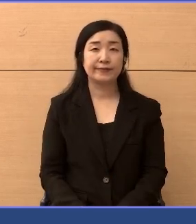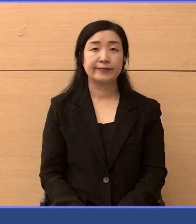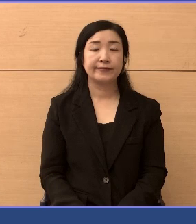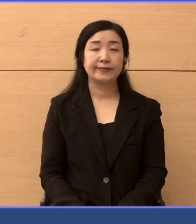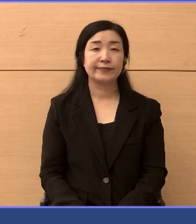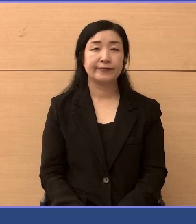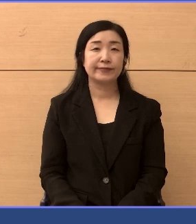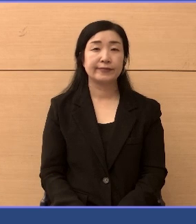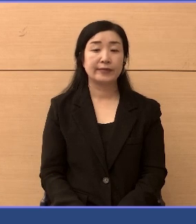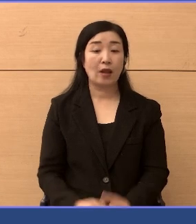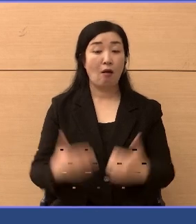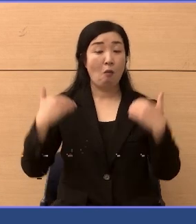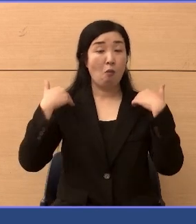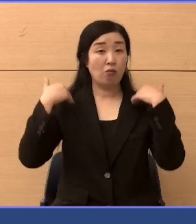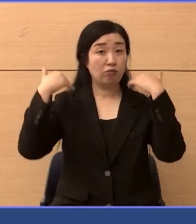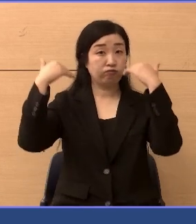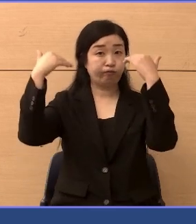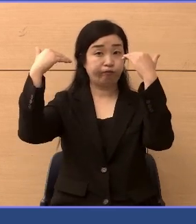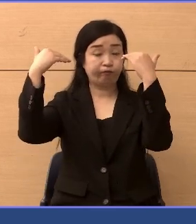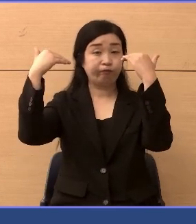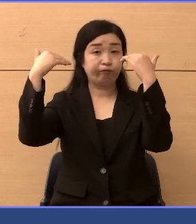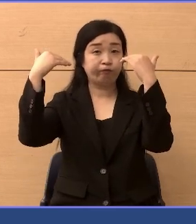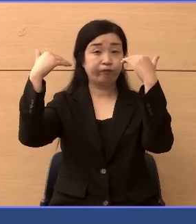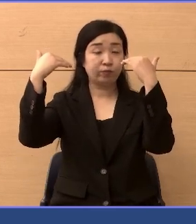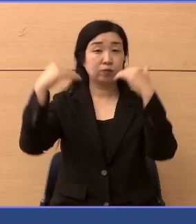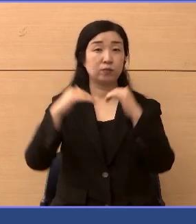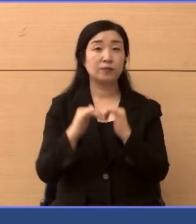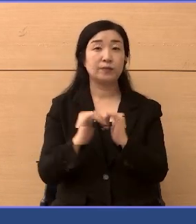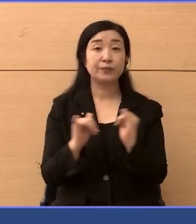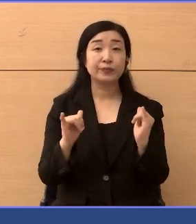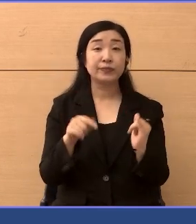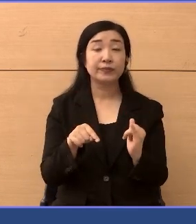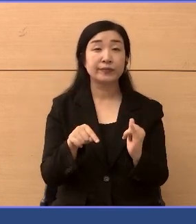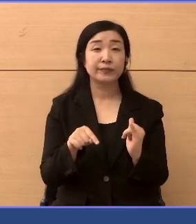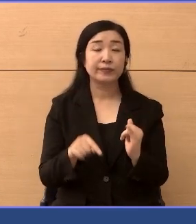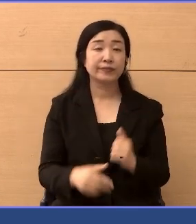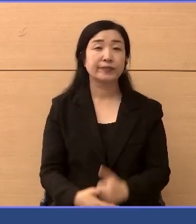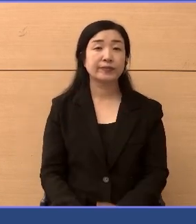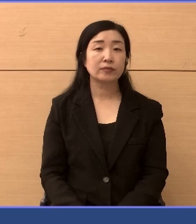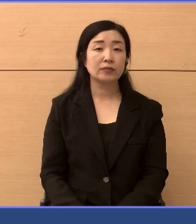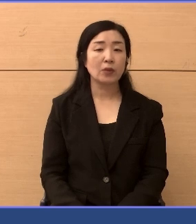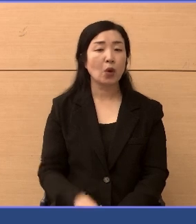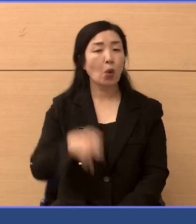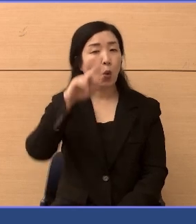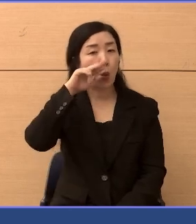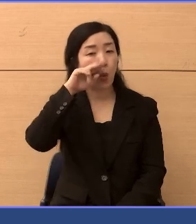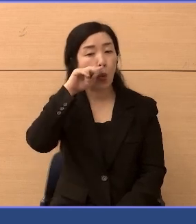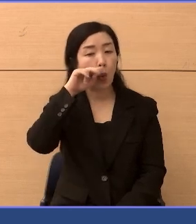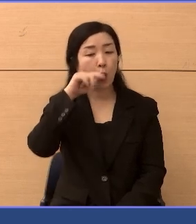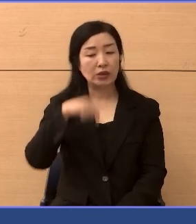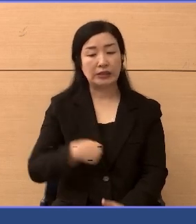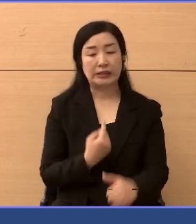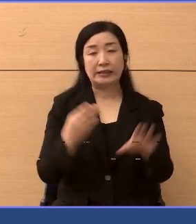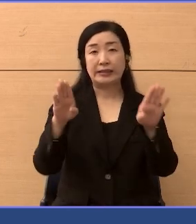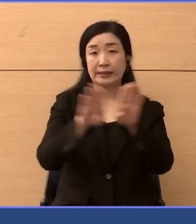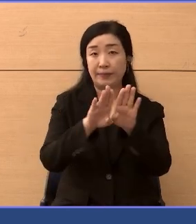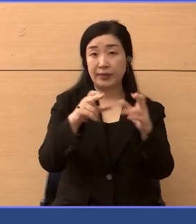adult 성인이 offspring with ASD reach adulthood, 혹은 parents may ASD